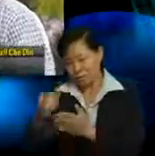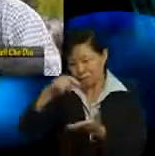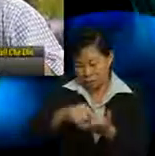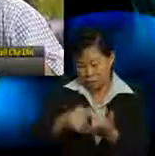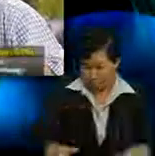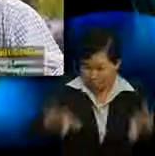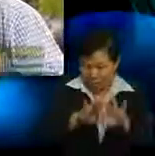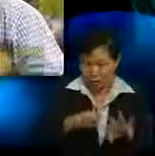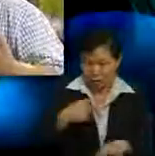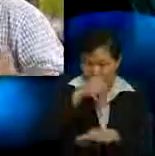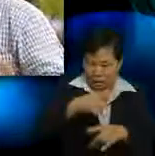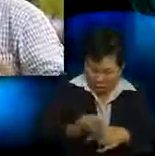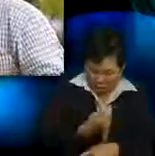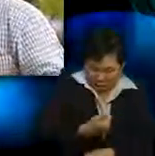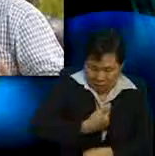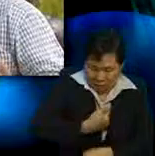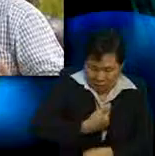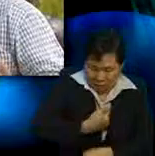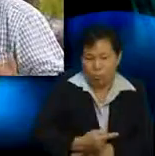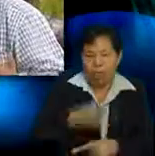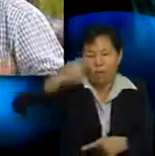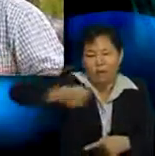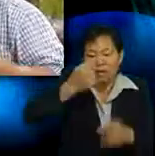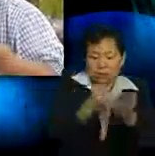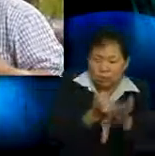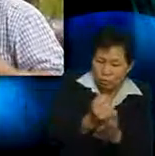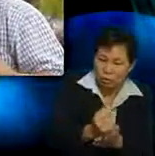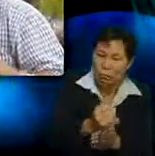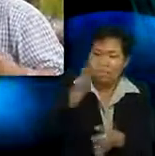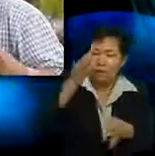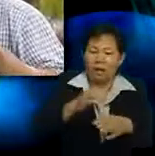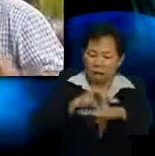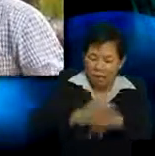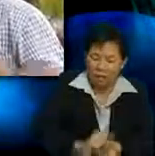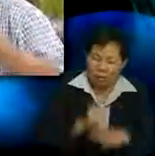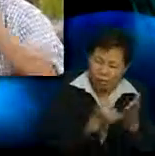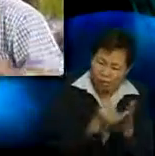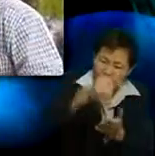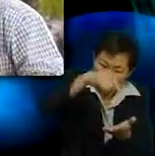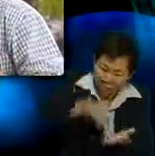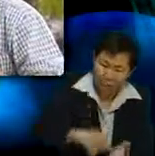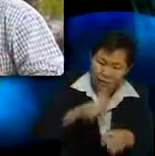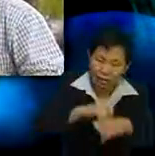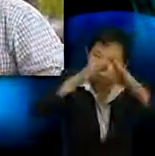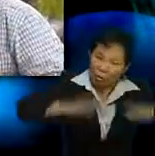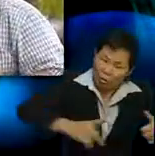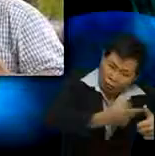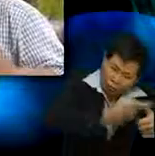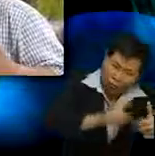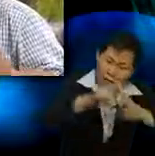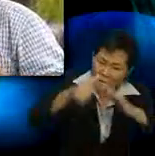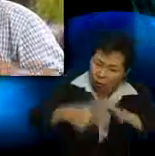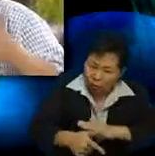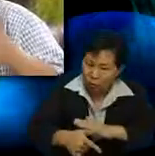pentingnya, kita mesti melatih diri kita untuk nak menyatakan kejujuran. Dan sila amalkan kejujuran ini di rumah dahulu. Kemudian